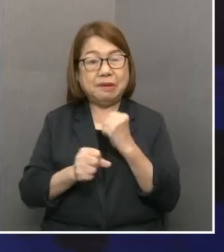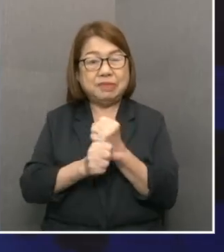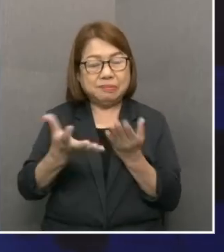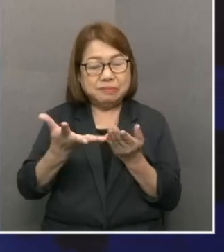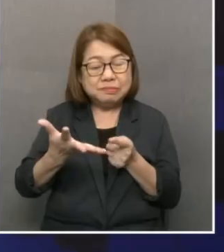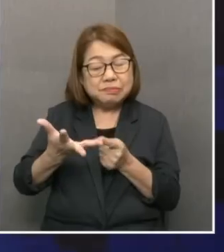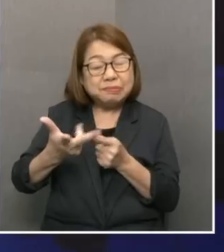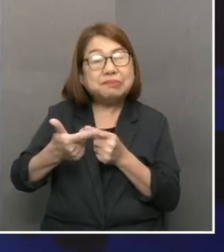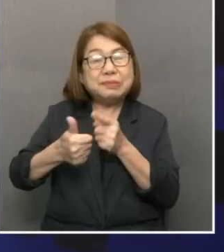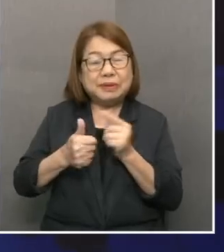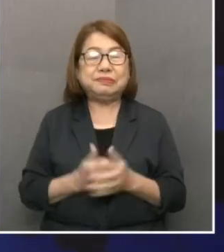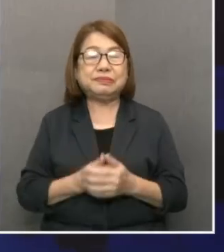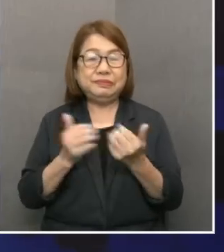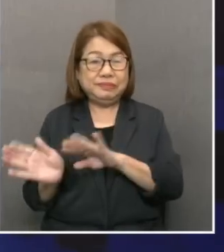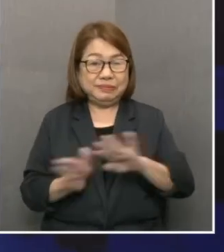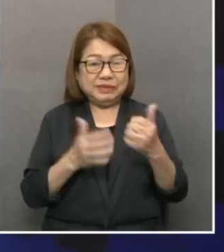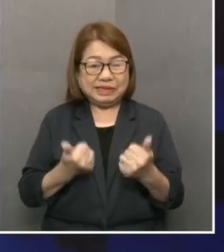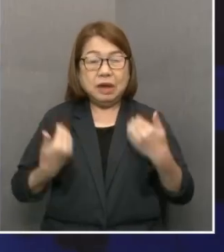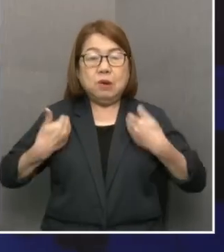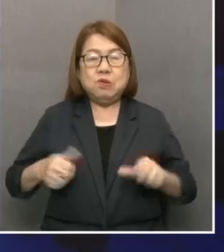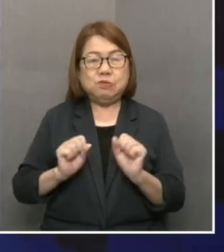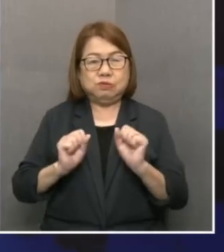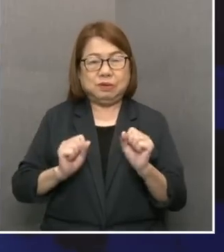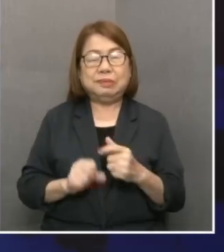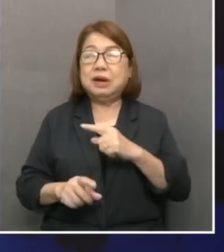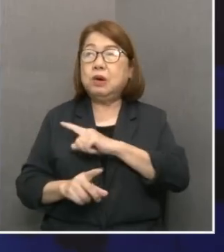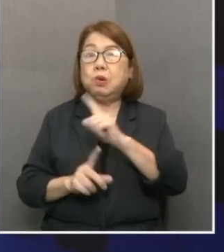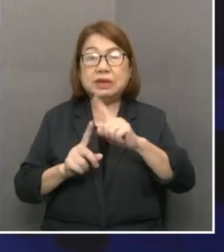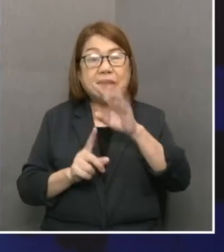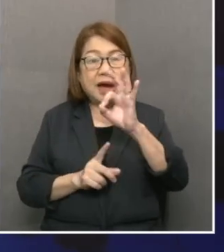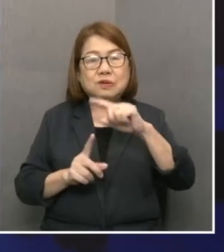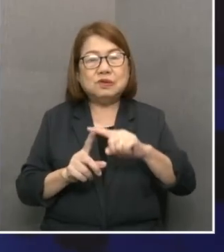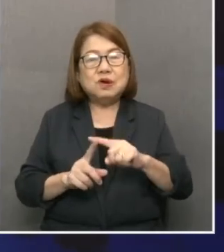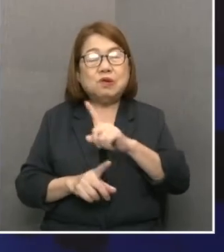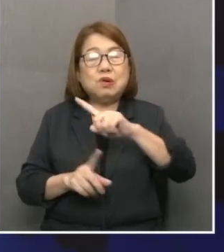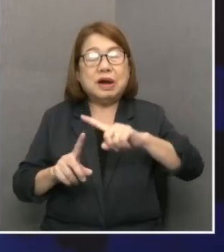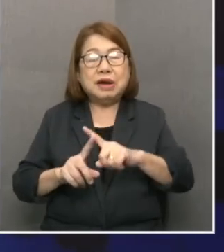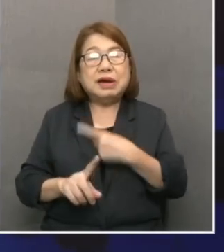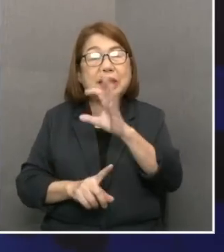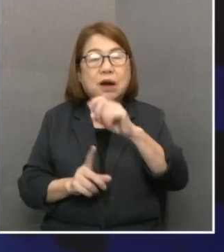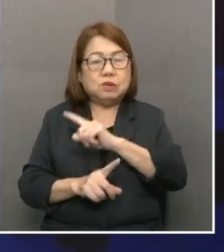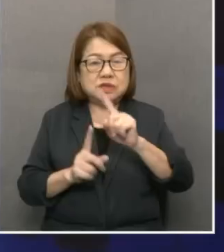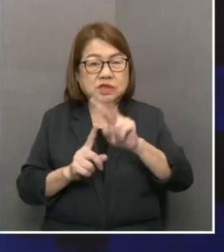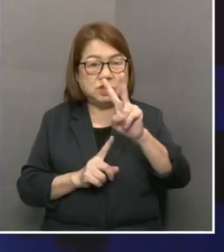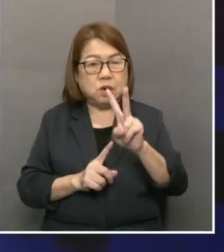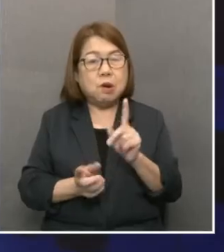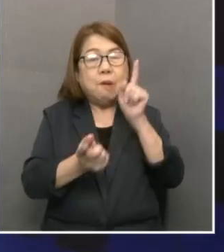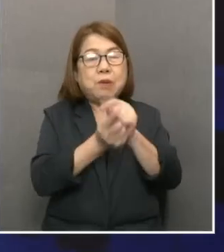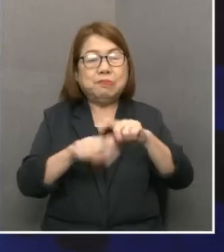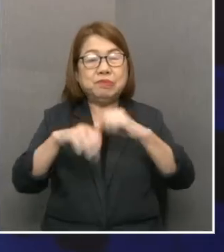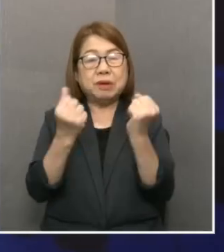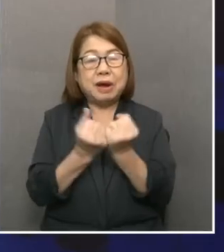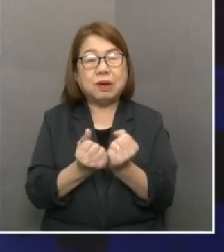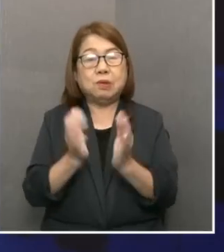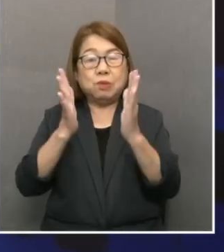นะคะไปที่วินมอเตอร์ไซค์รับจ้างกันบ้าง 2กันยายนนะคะก็ไปพบกับสมาคมผู้ขับขี่รถจักรยาน